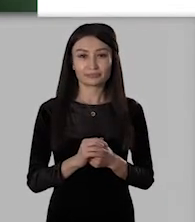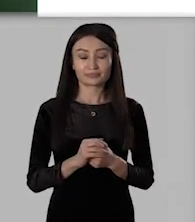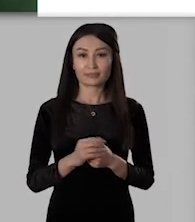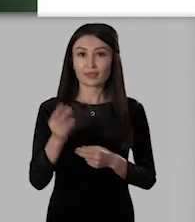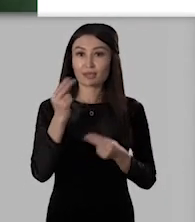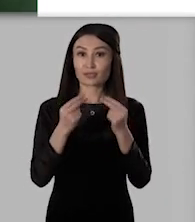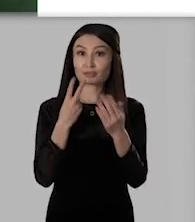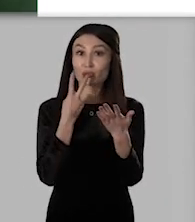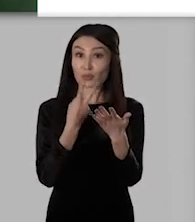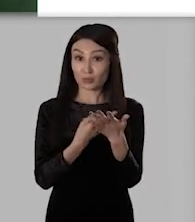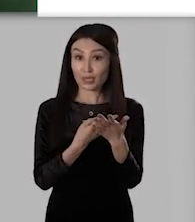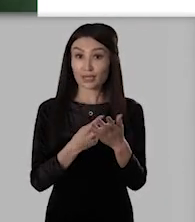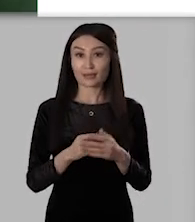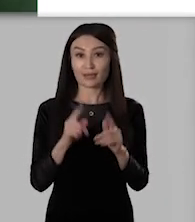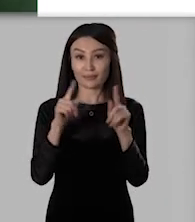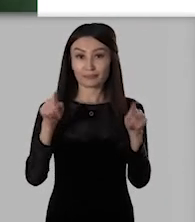Сүрөттөрдү карагыла.